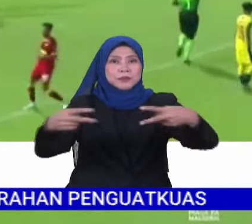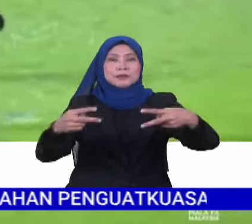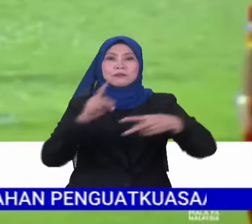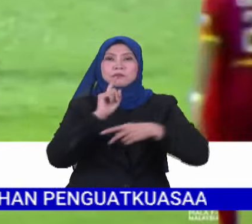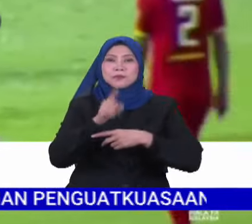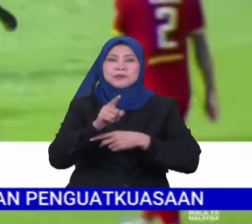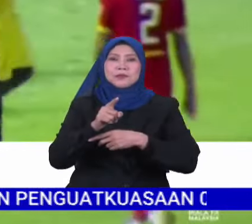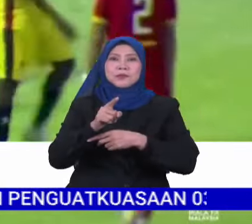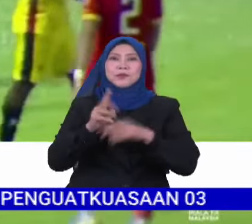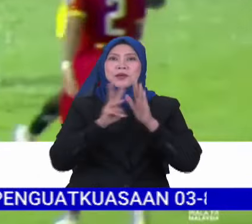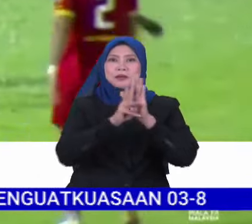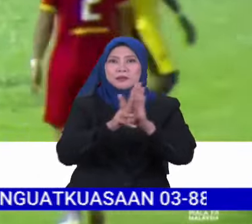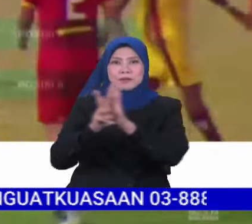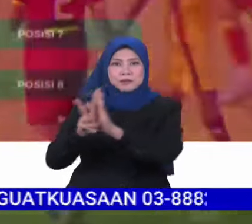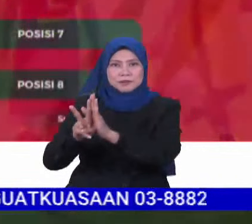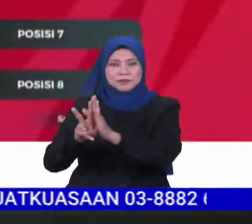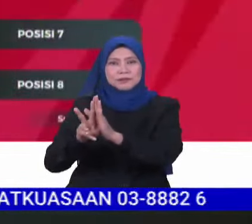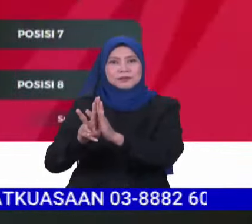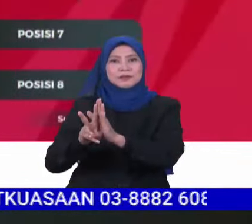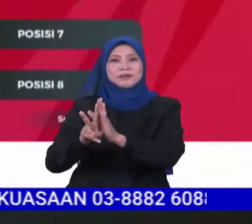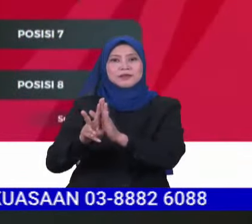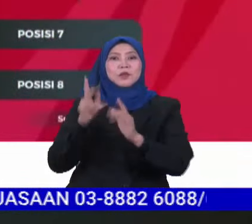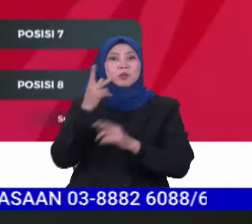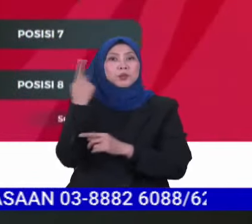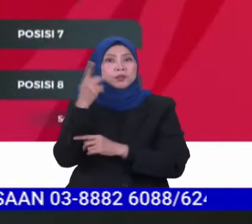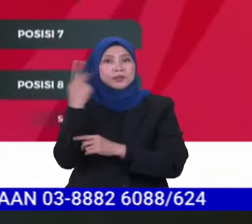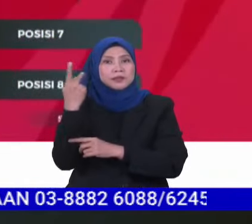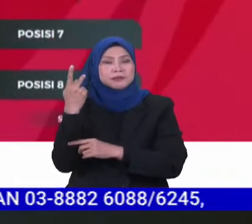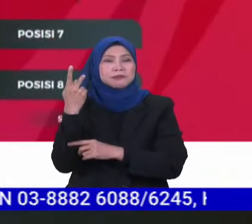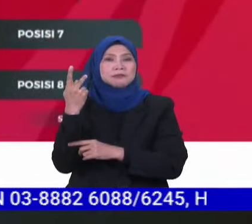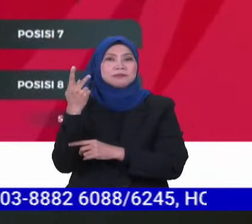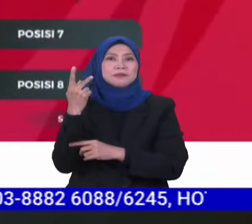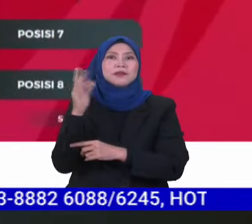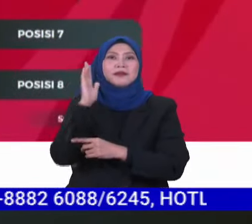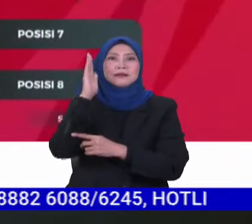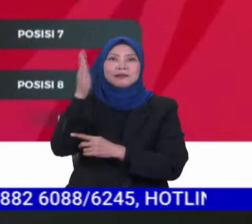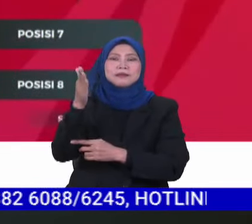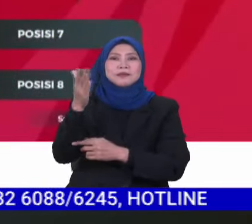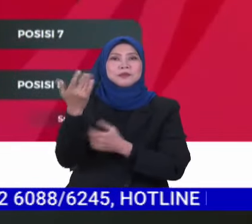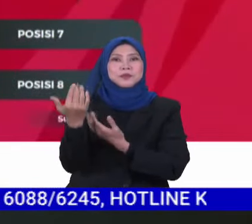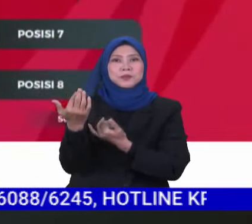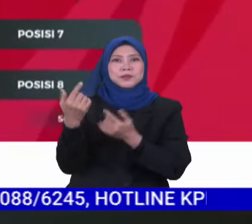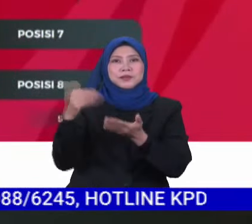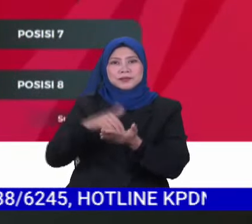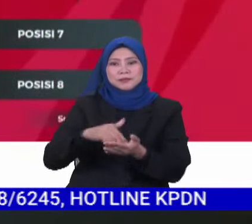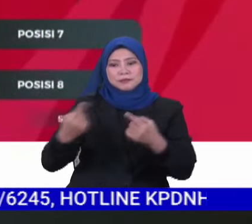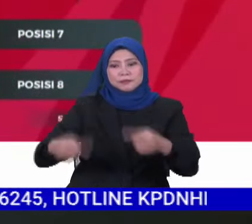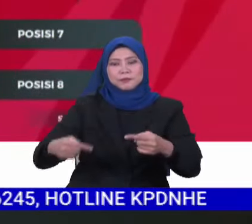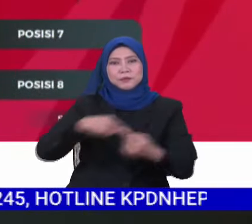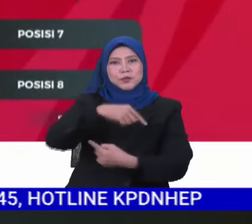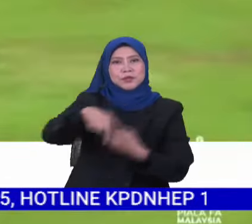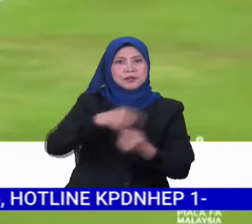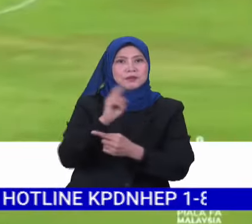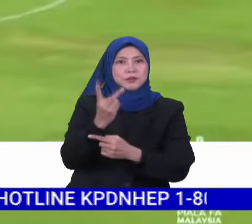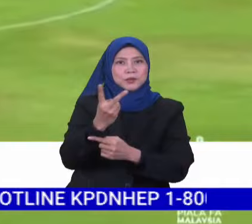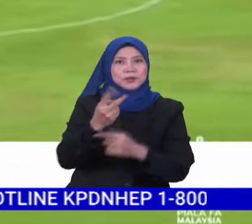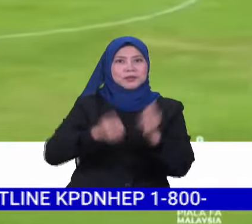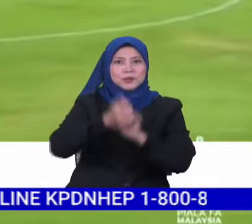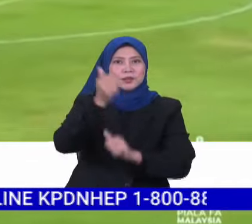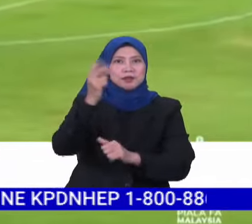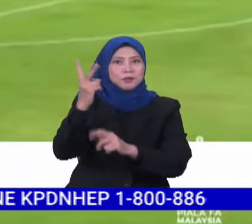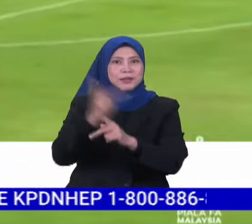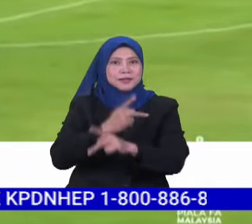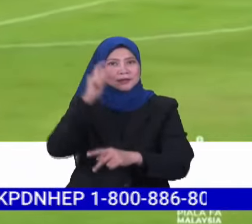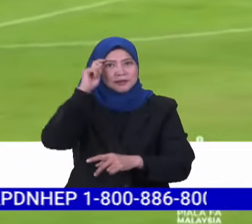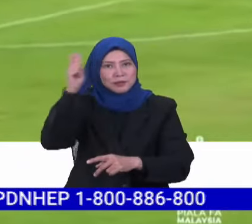menyaksikan wakil tunggal Liga Primer kucing City FC bakal menanti pemenang satu lagi Hai dipusingkan kedua antara juara